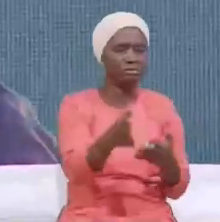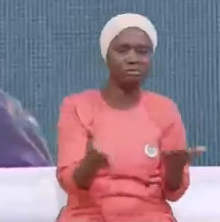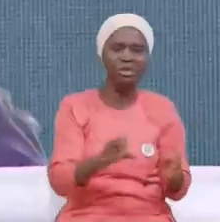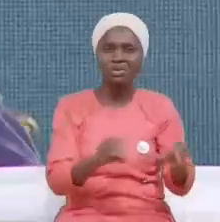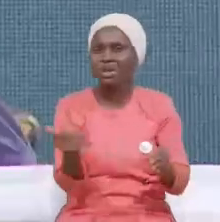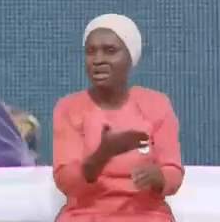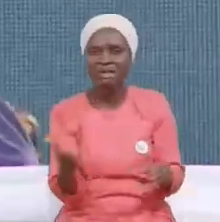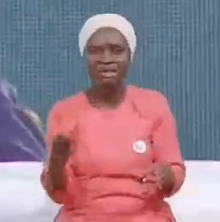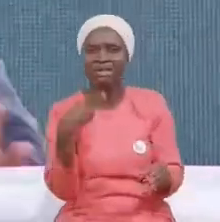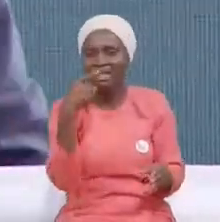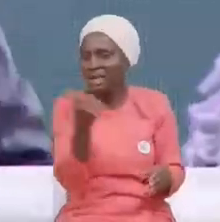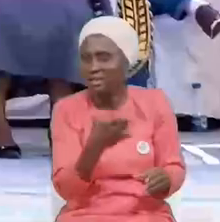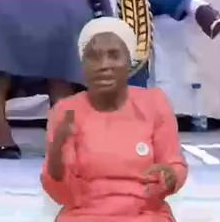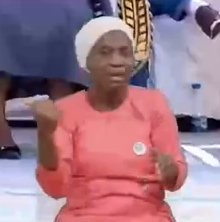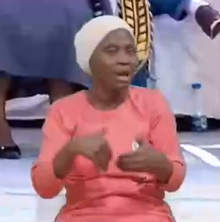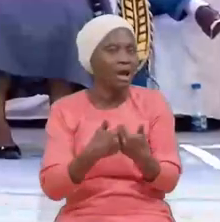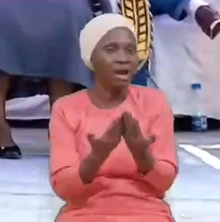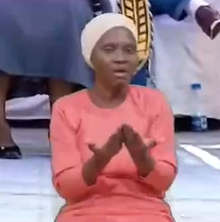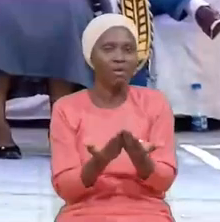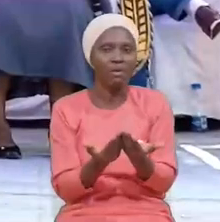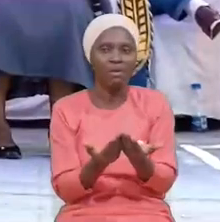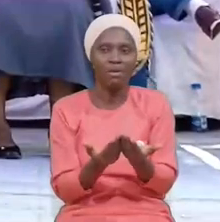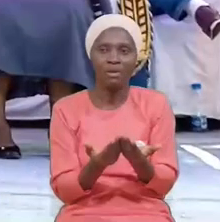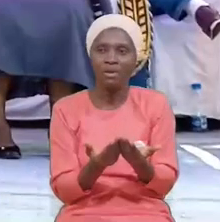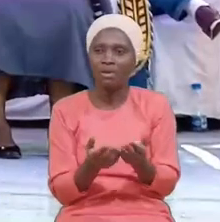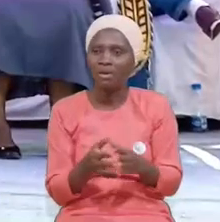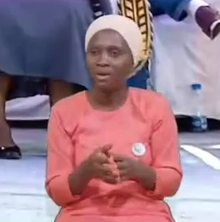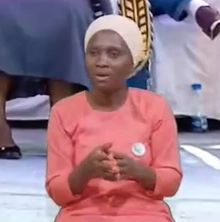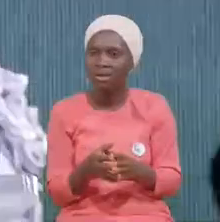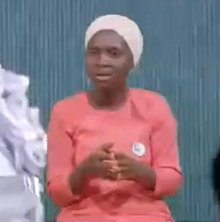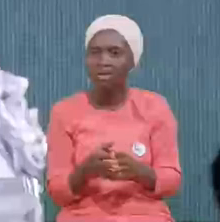Tu fais n'importe quoi et dis n'importe quoi.